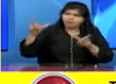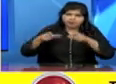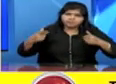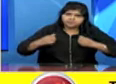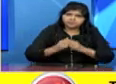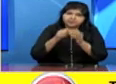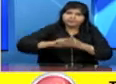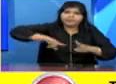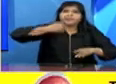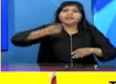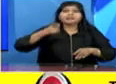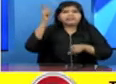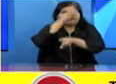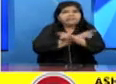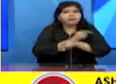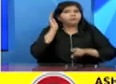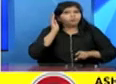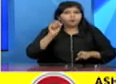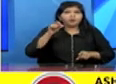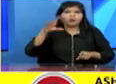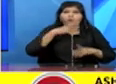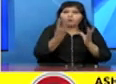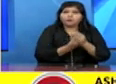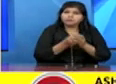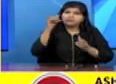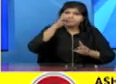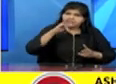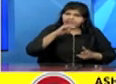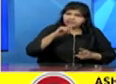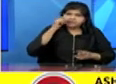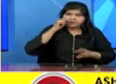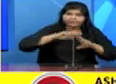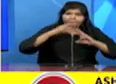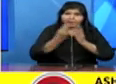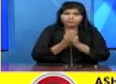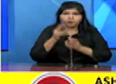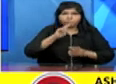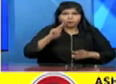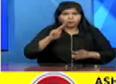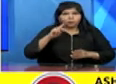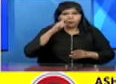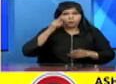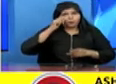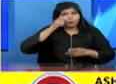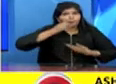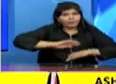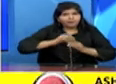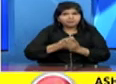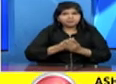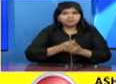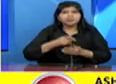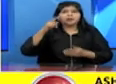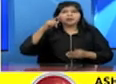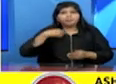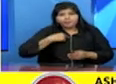तो नेक्स्ट डे उन्होंने बताया जी आपके 6 जने जो हैं, मेरे दोनों बेटे, हम्म मैं, मेरी वाइफ, मैं अब सर 73 ईयर ओल्ड